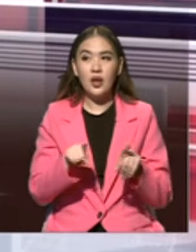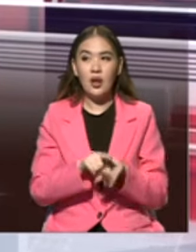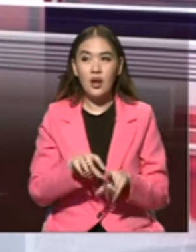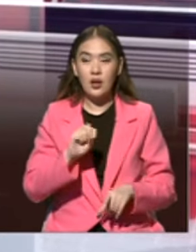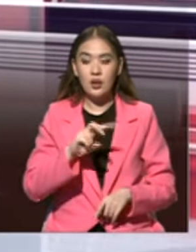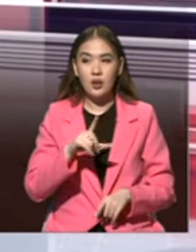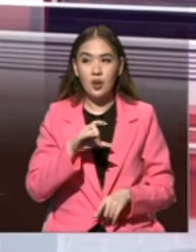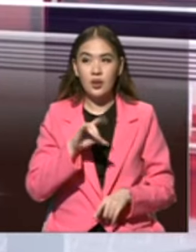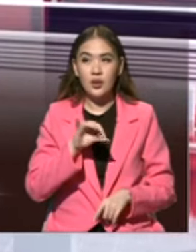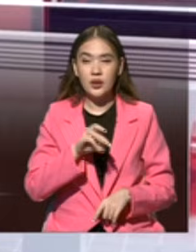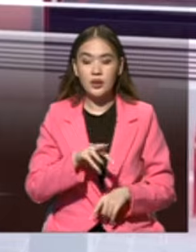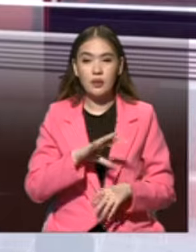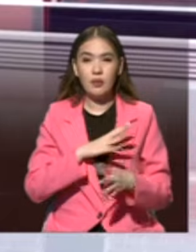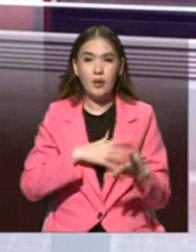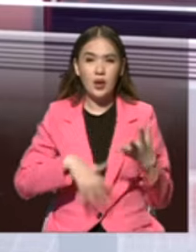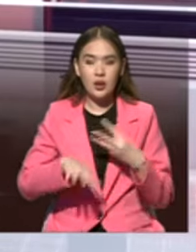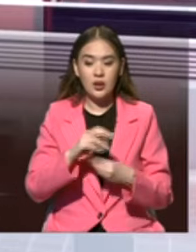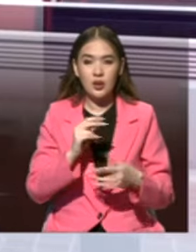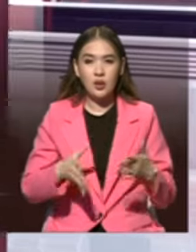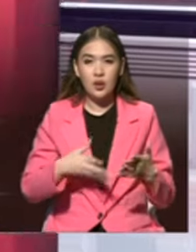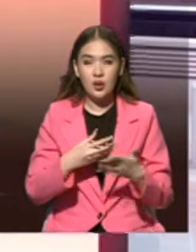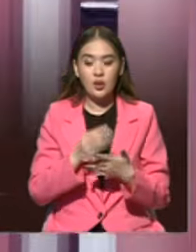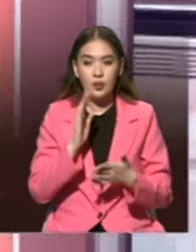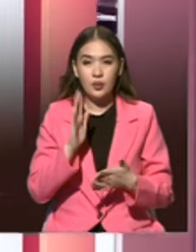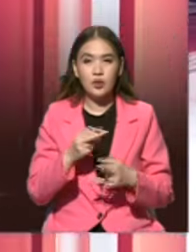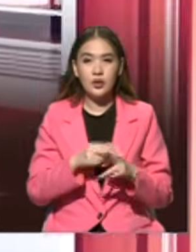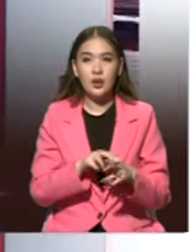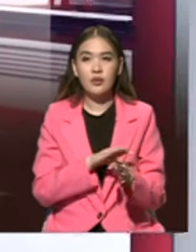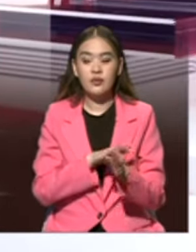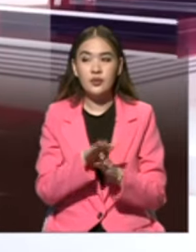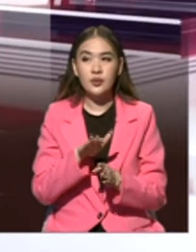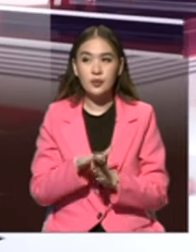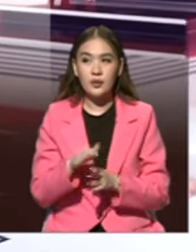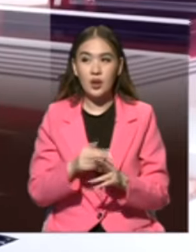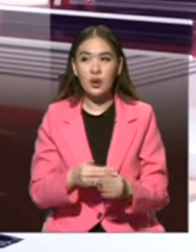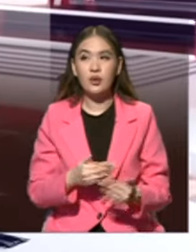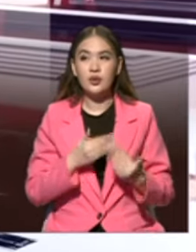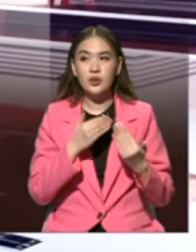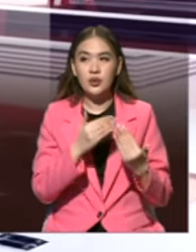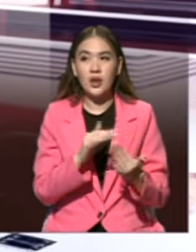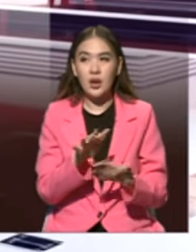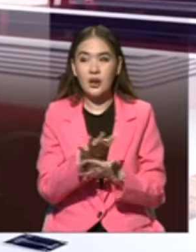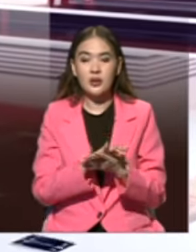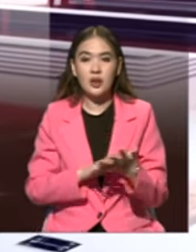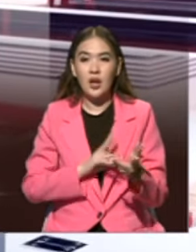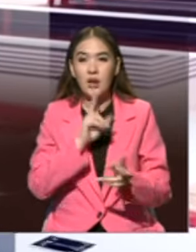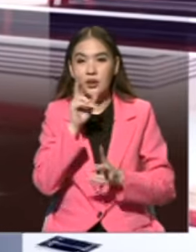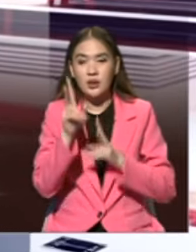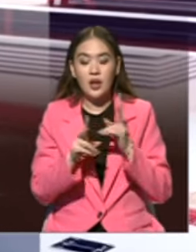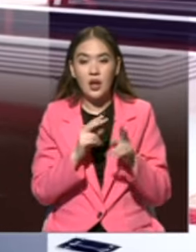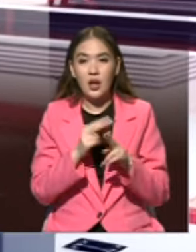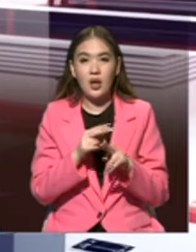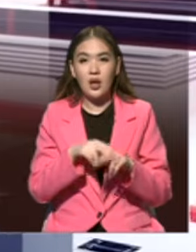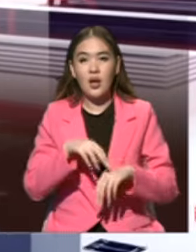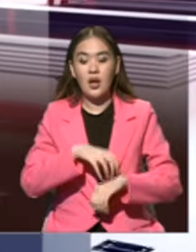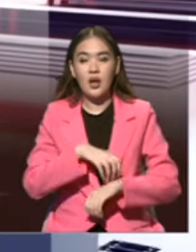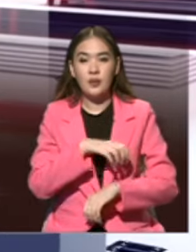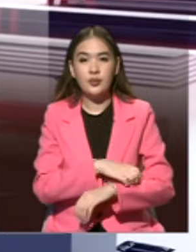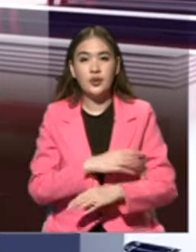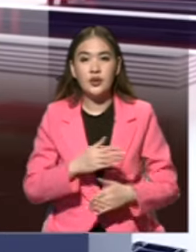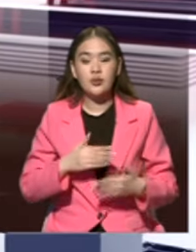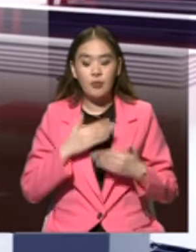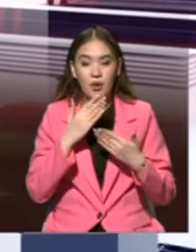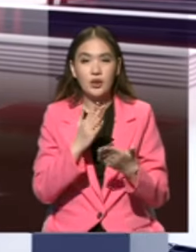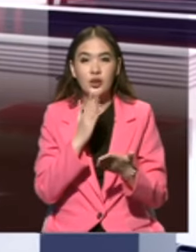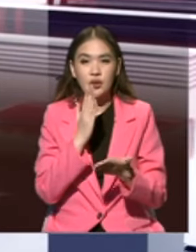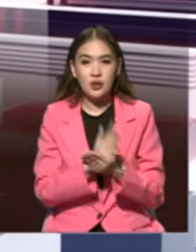бар, барлығына да төленеді, бәрі көздері жетіп оған несеп жүріп отыр. Солар келіп арыздарын жаңағы шағымдарын комиссияға ұсынып отыр.